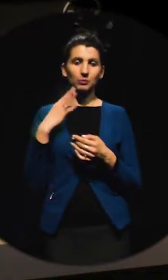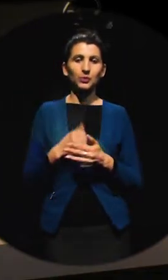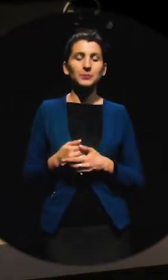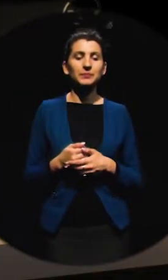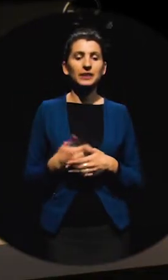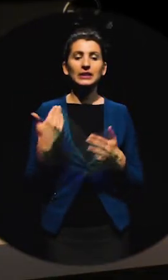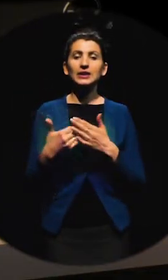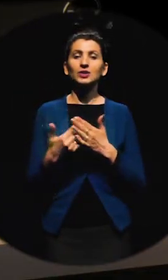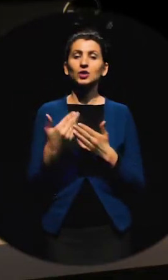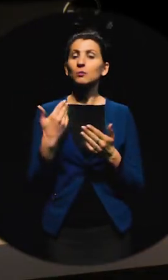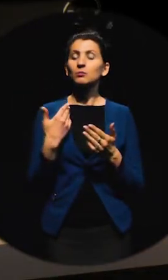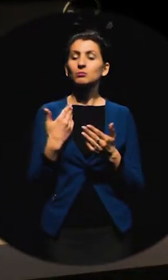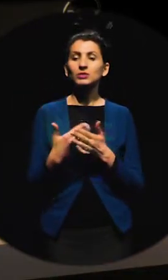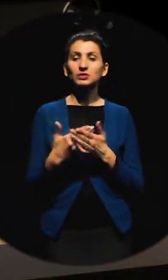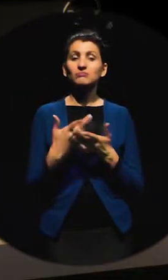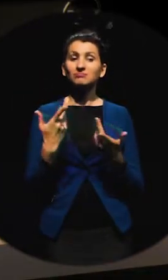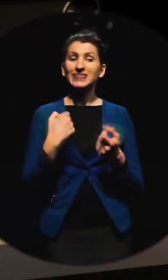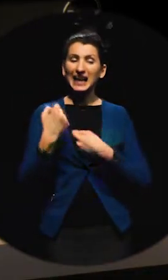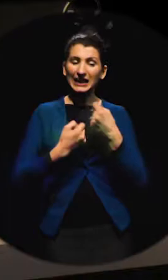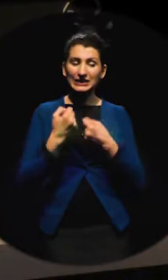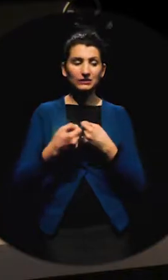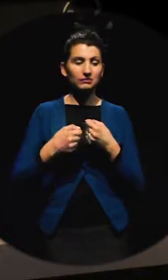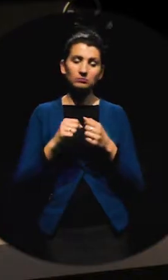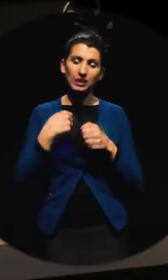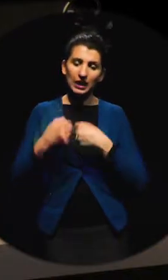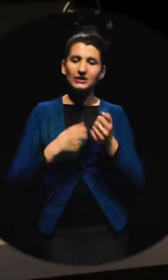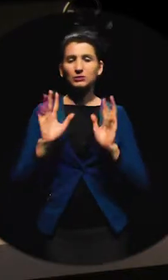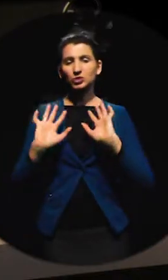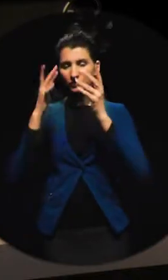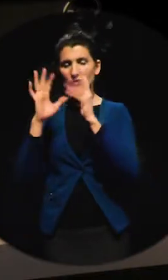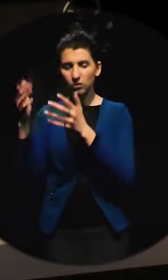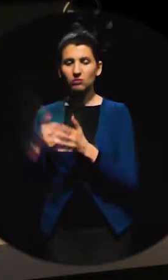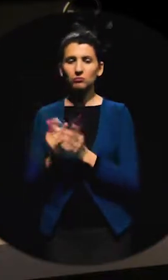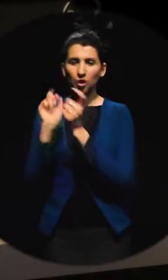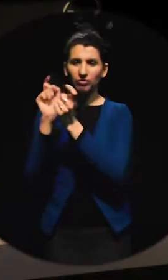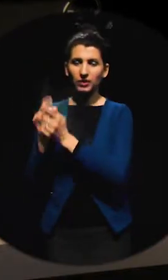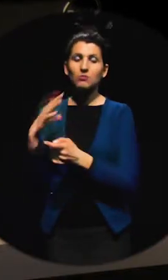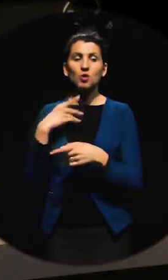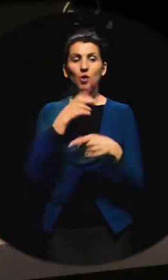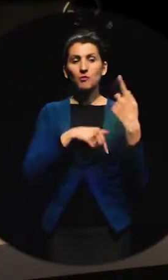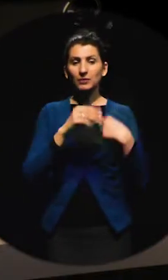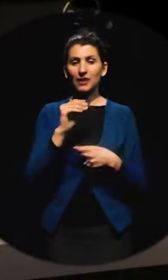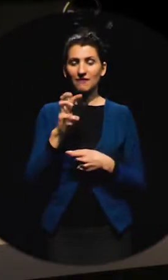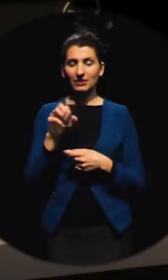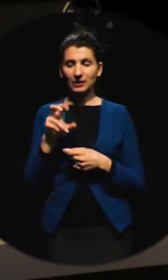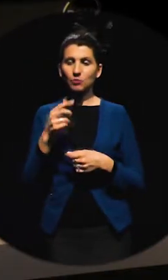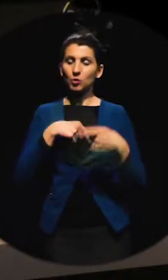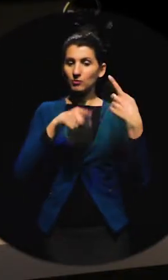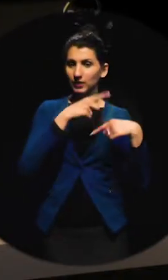ponieważ zarówno akcje, o których opowiadała Ewelina, jak i te sytuacje, o których chciałabym